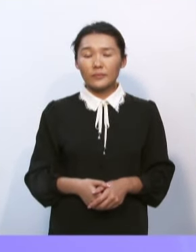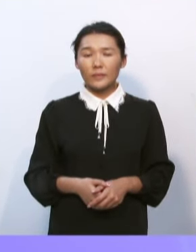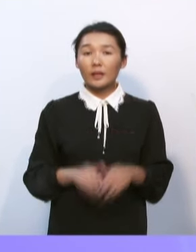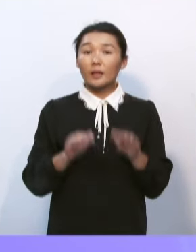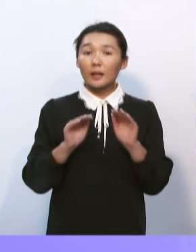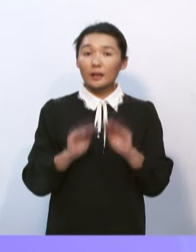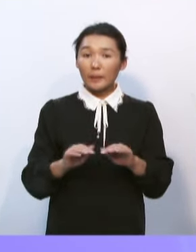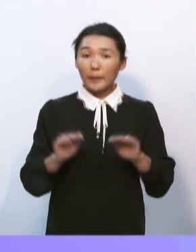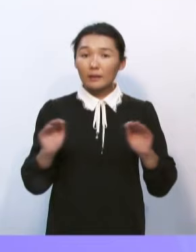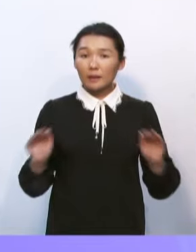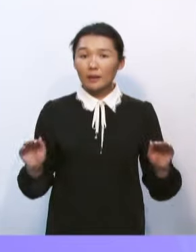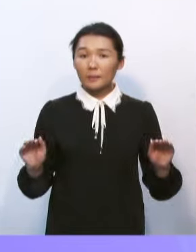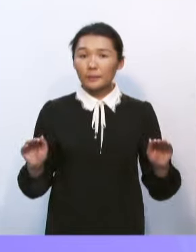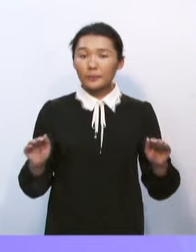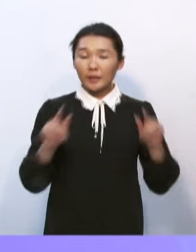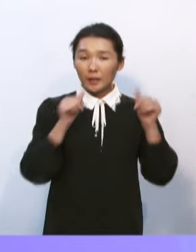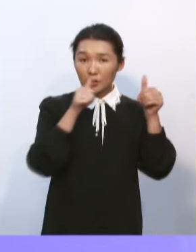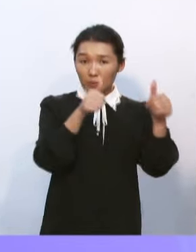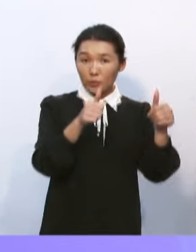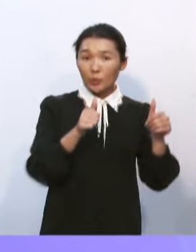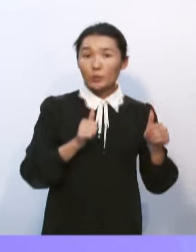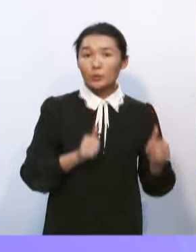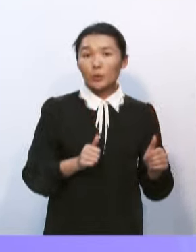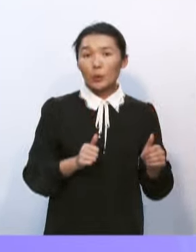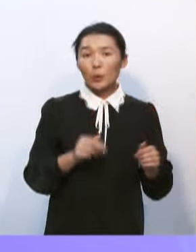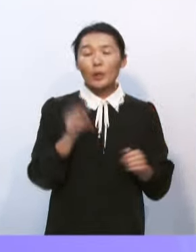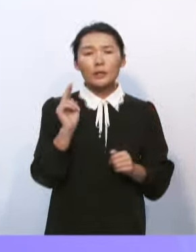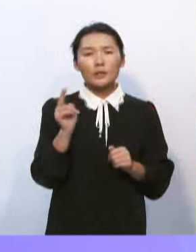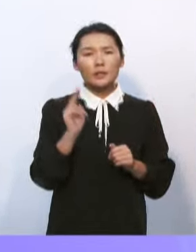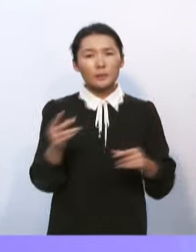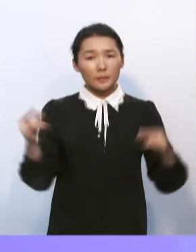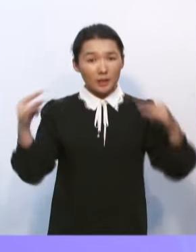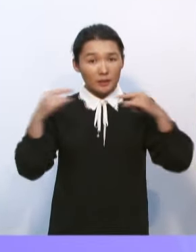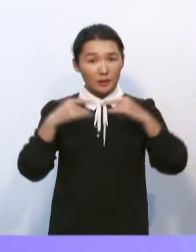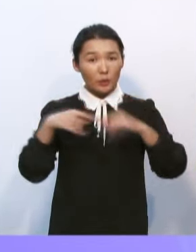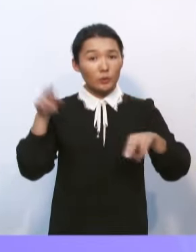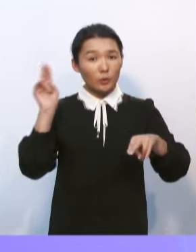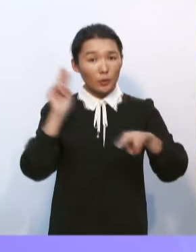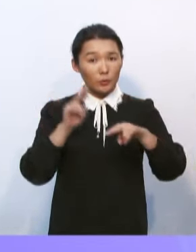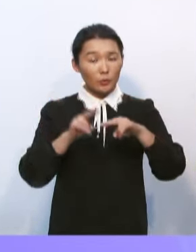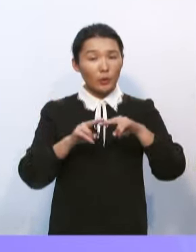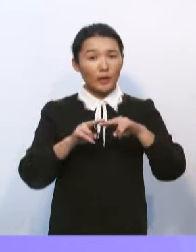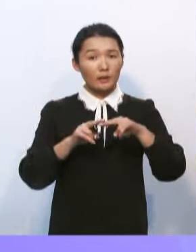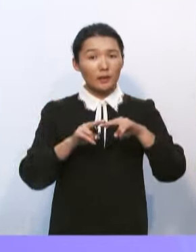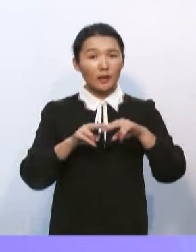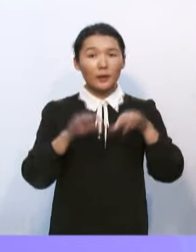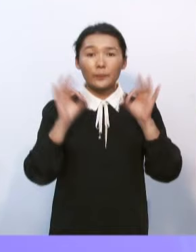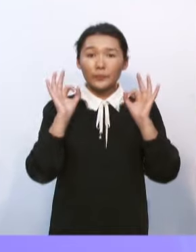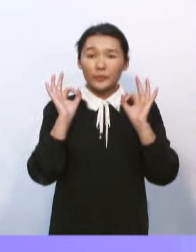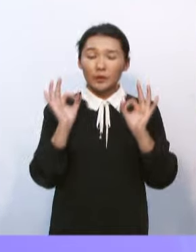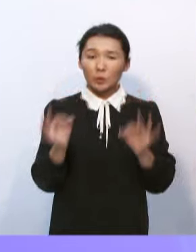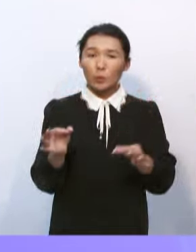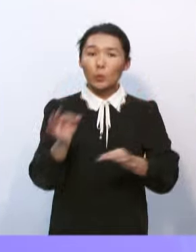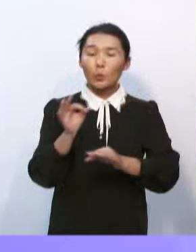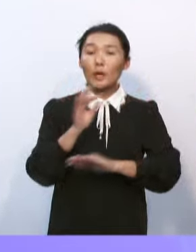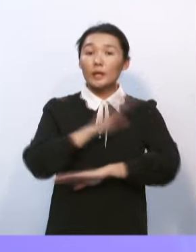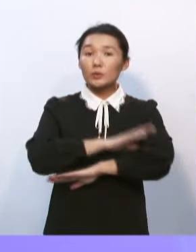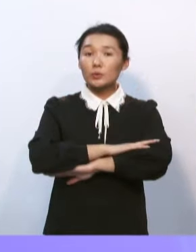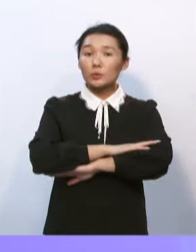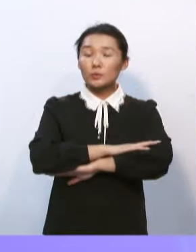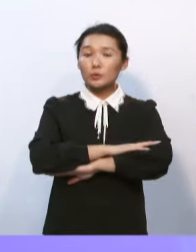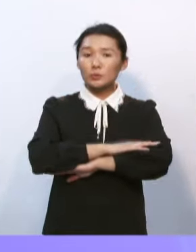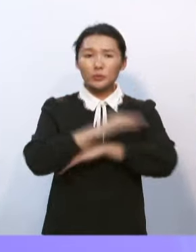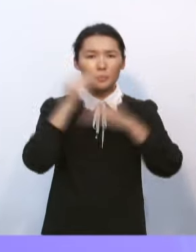Кана балдар, сүрөттө ким дастаркондо отургандагы туура жүрүм-турумду билбейт